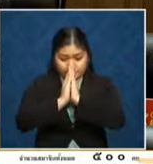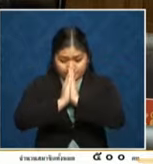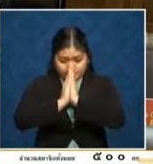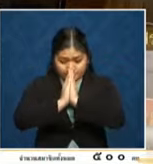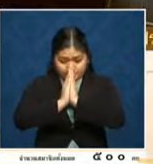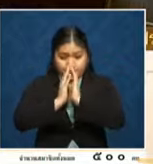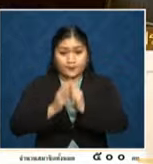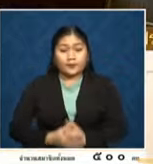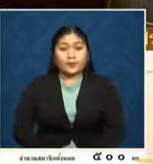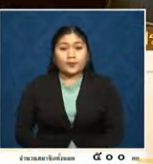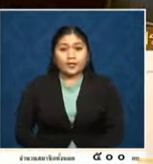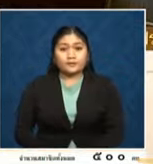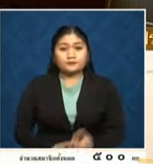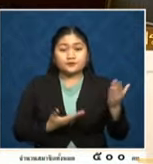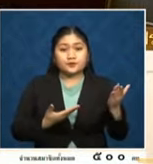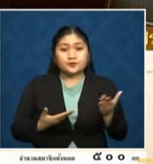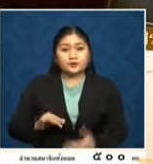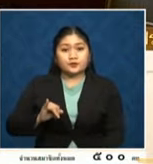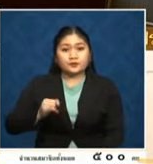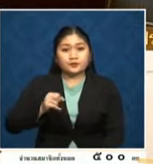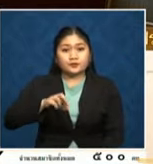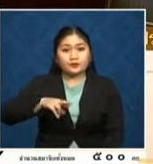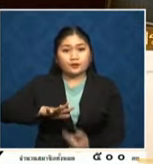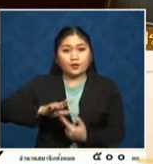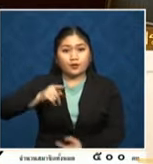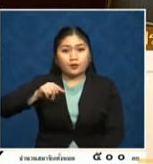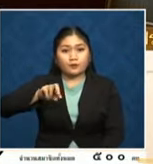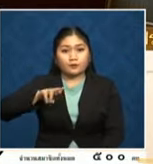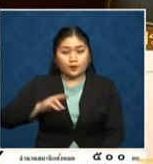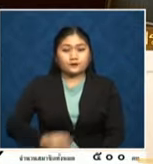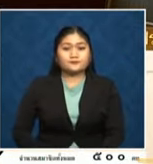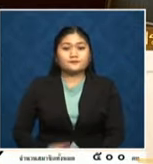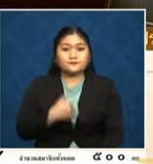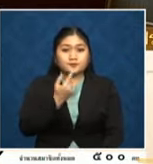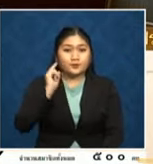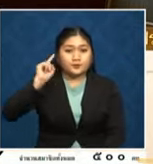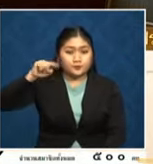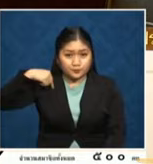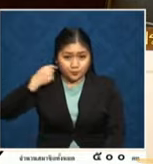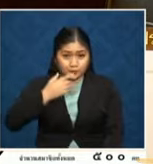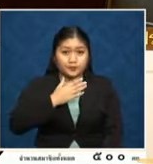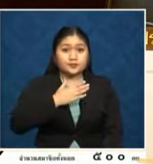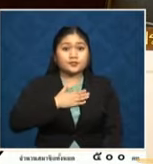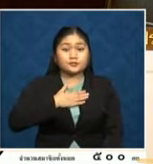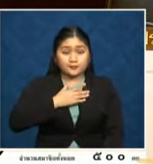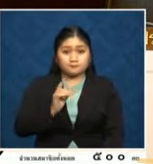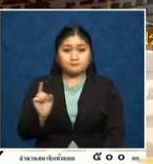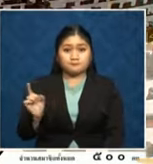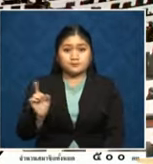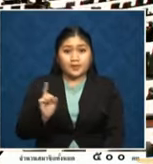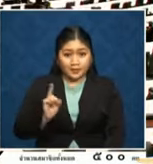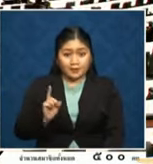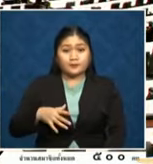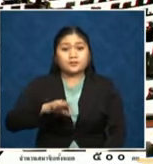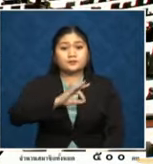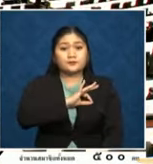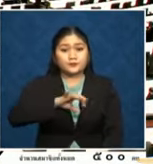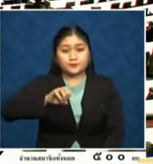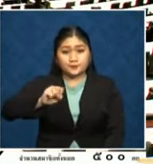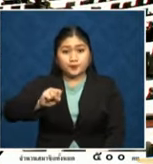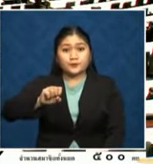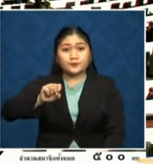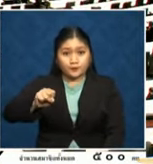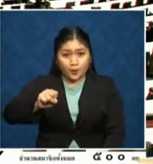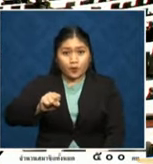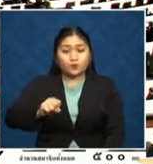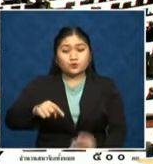ขอบคุณครับขอเชิญท่านจิรพรสินธุภัยครับ ท่านประธานที่เคารพดิฉันจิราพรสินธุไพรสมาชิกสภาผู้แทนราษฎ